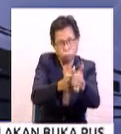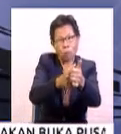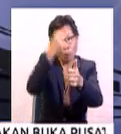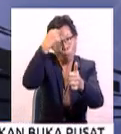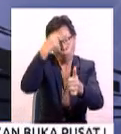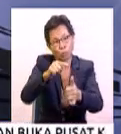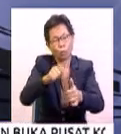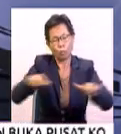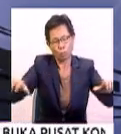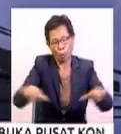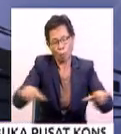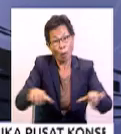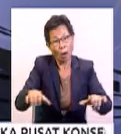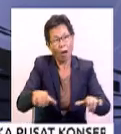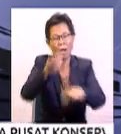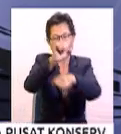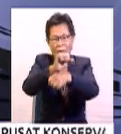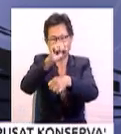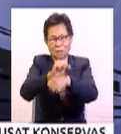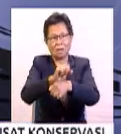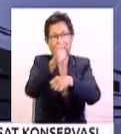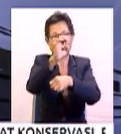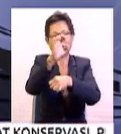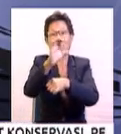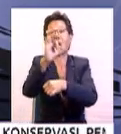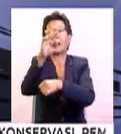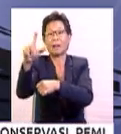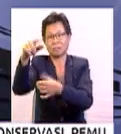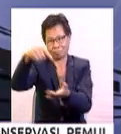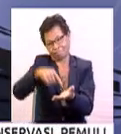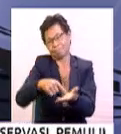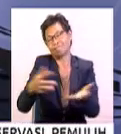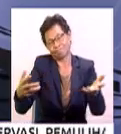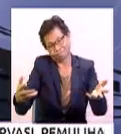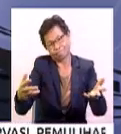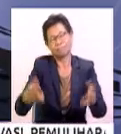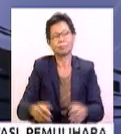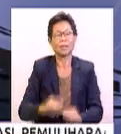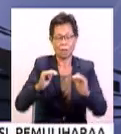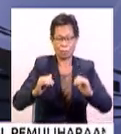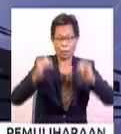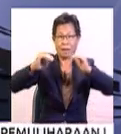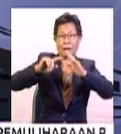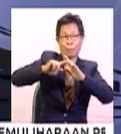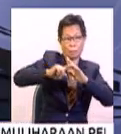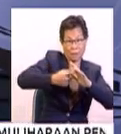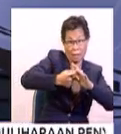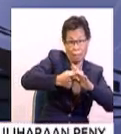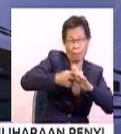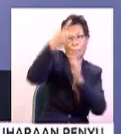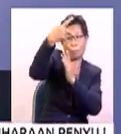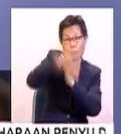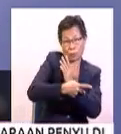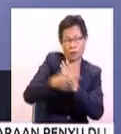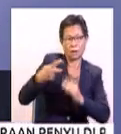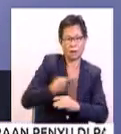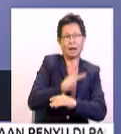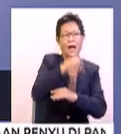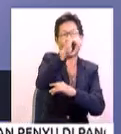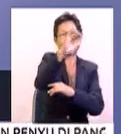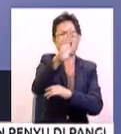untuk melaksanakan kerja ECRL ini. Di peringkat pelaksanaan projek pula, kita mempunyai